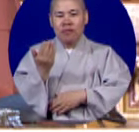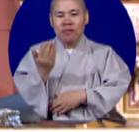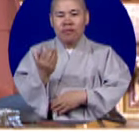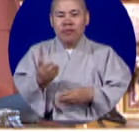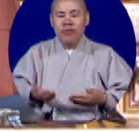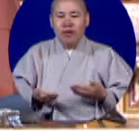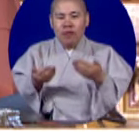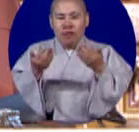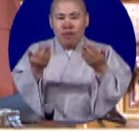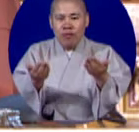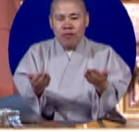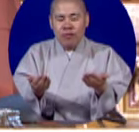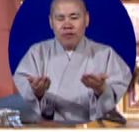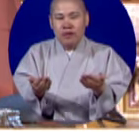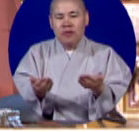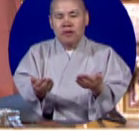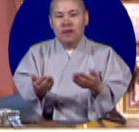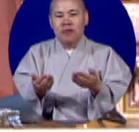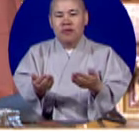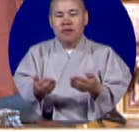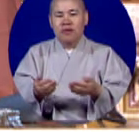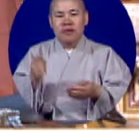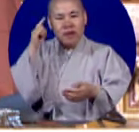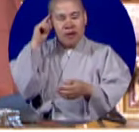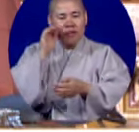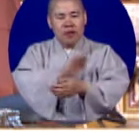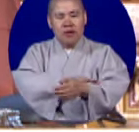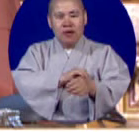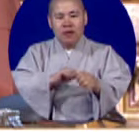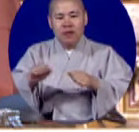그러니까 보시도 반야의 실천이고